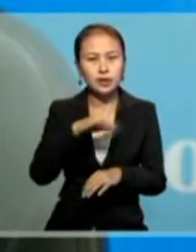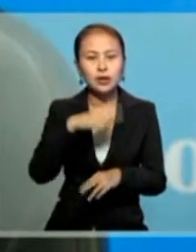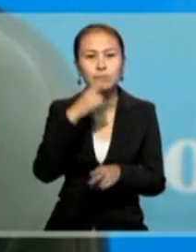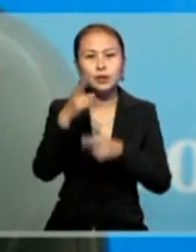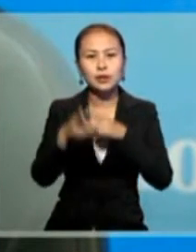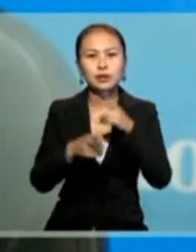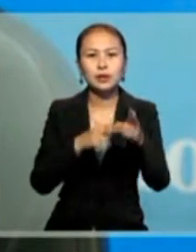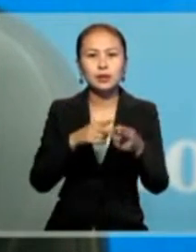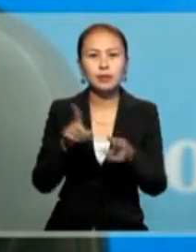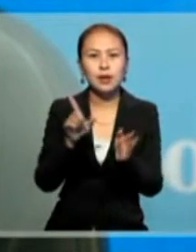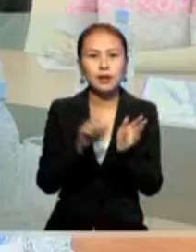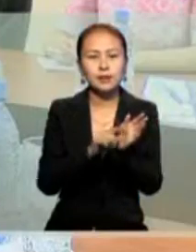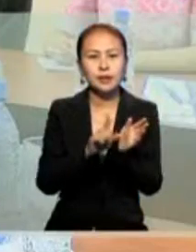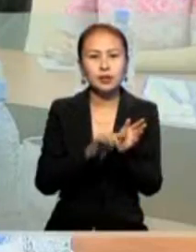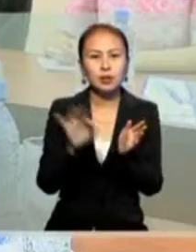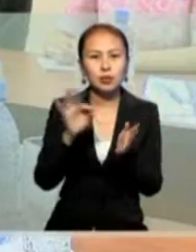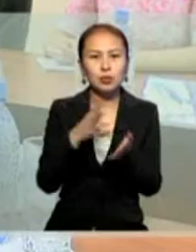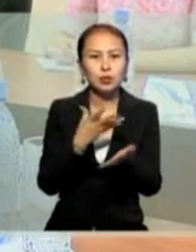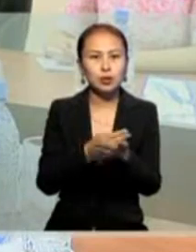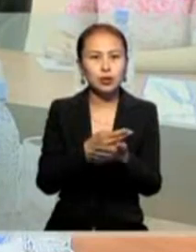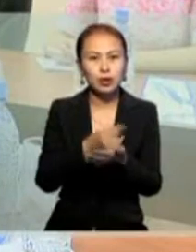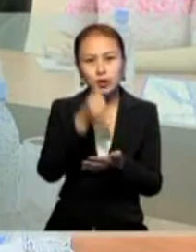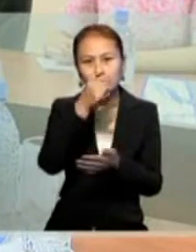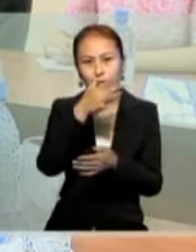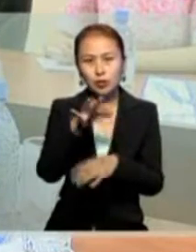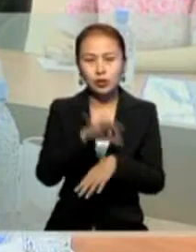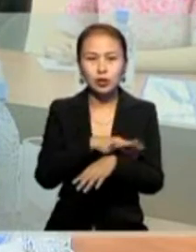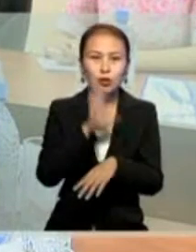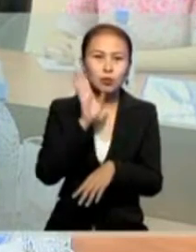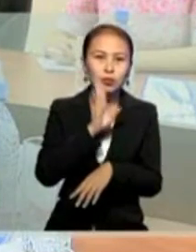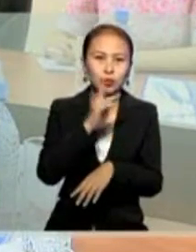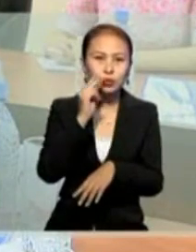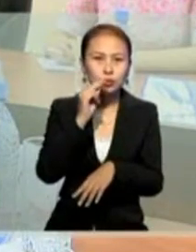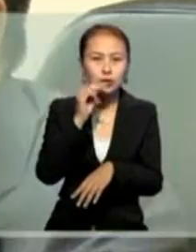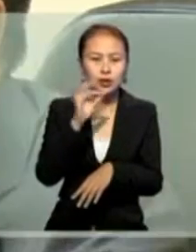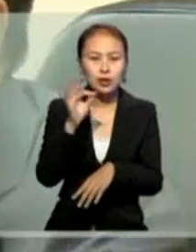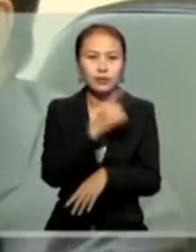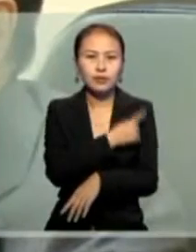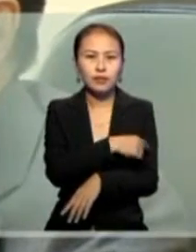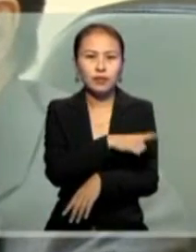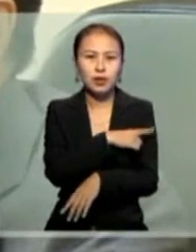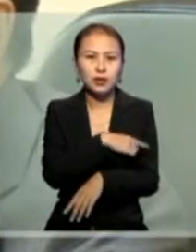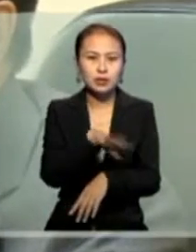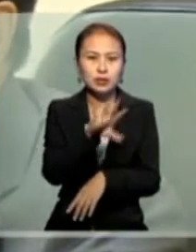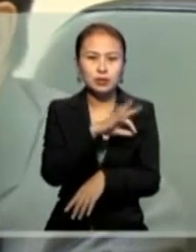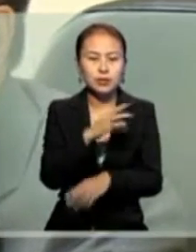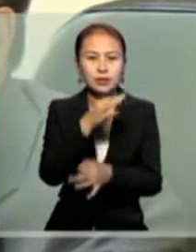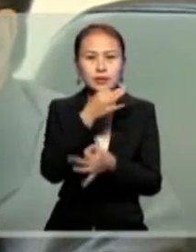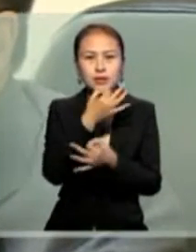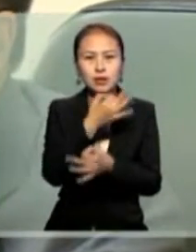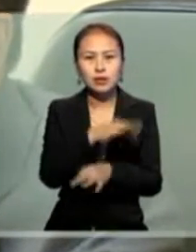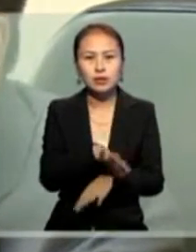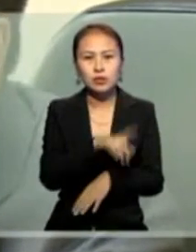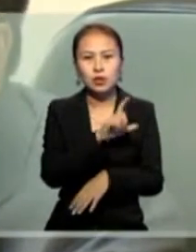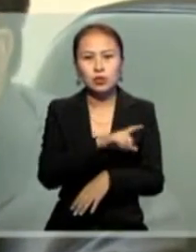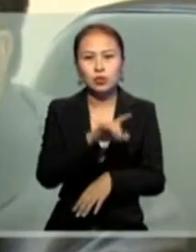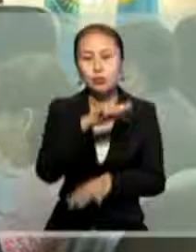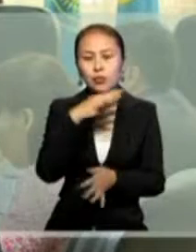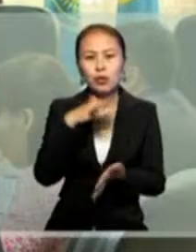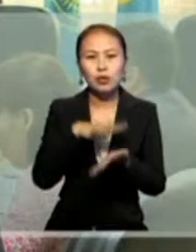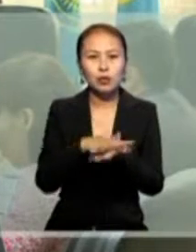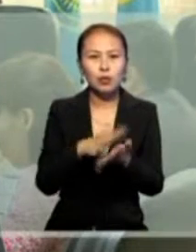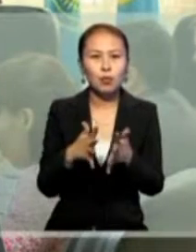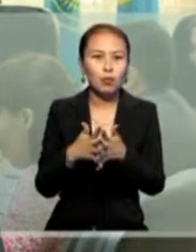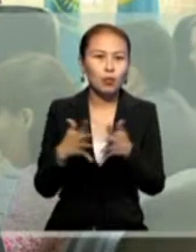айтуынша, шағымдардың дені алимент өндіре алмай жүрген әйелдер мен медициналық қызмет көрсету саласына көңіл толмайтын азаматтардан келіп түседі